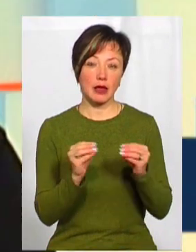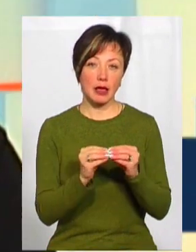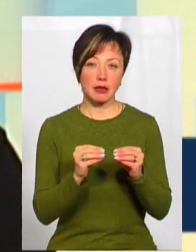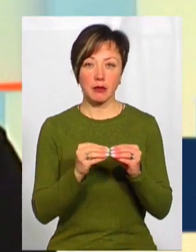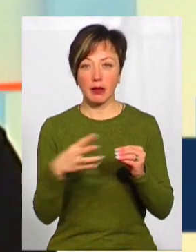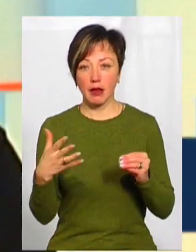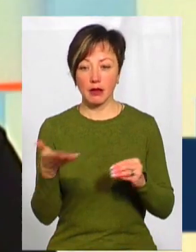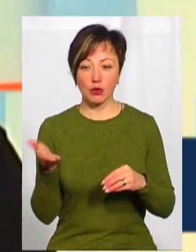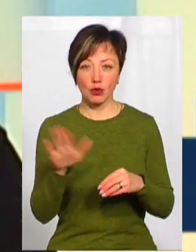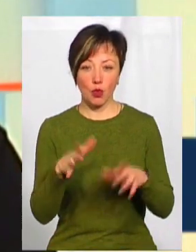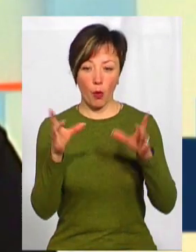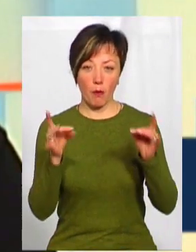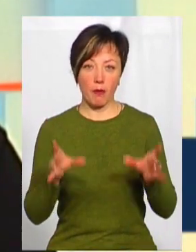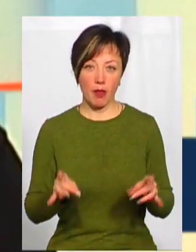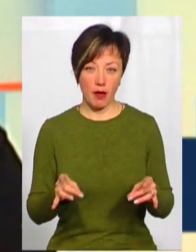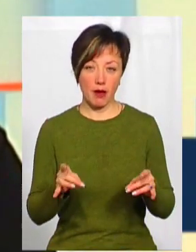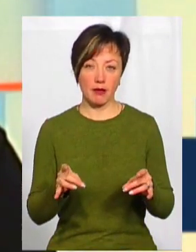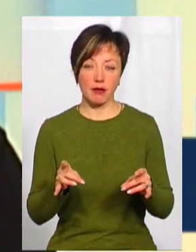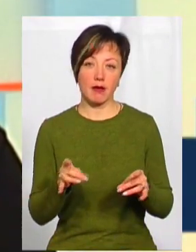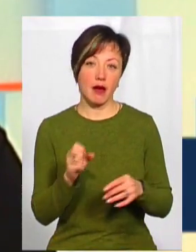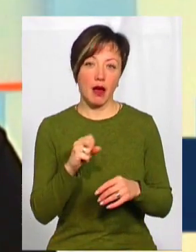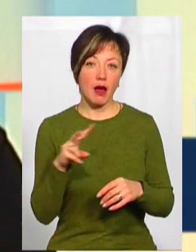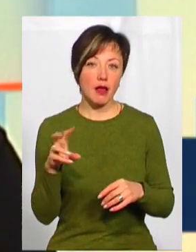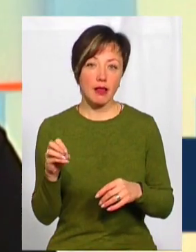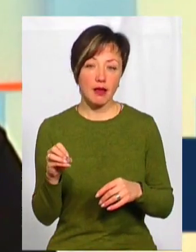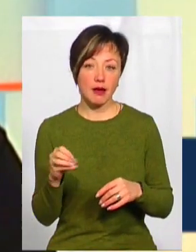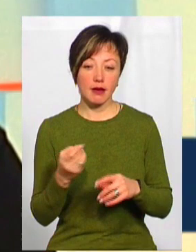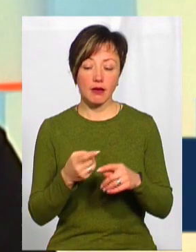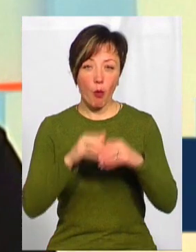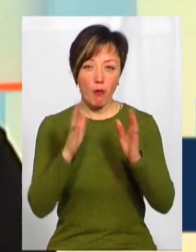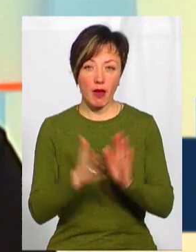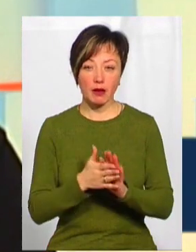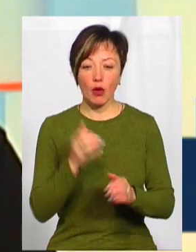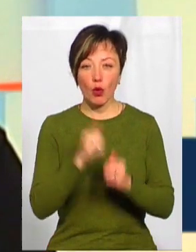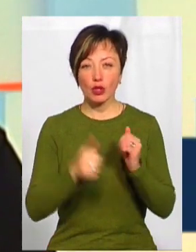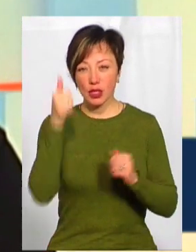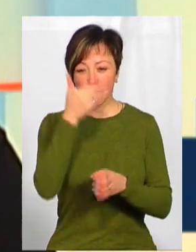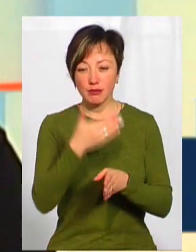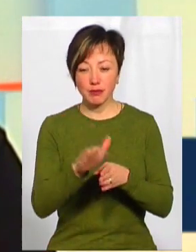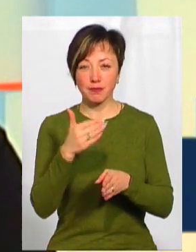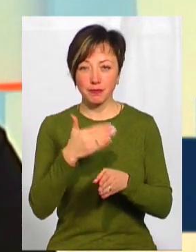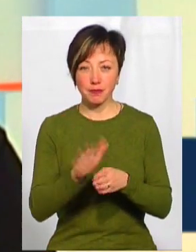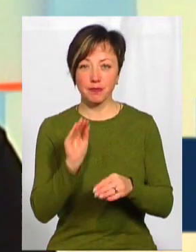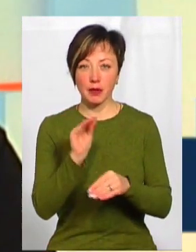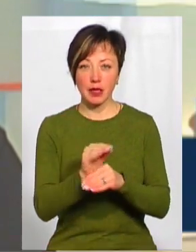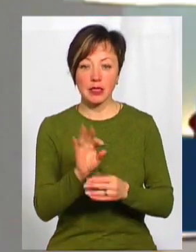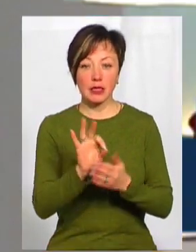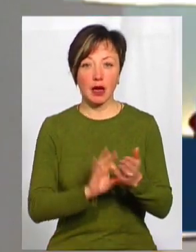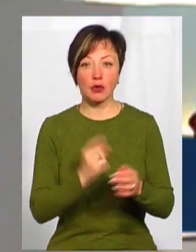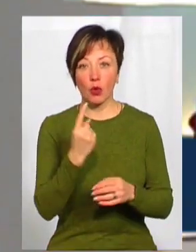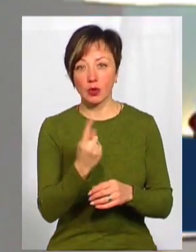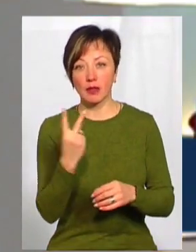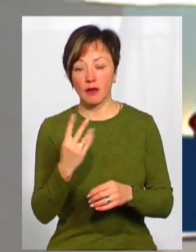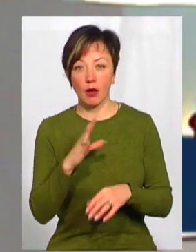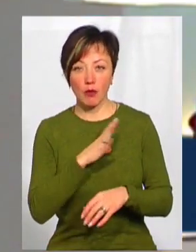10, і 15 комплектів є. Але то куплялося кожен рік потрошки, додавалося, зразу обходилися і одним, і